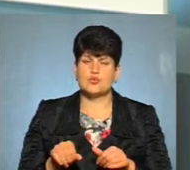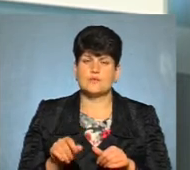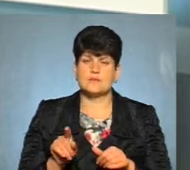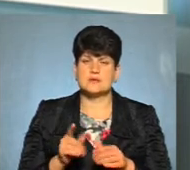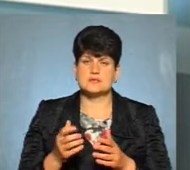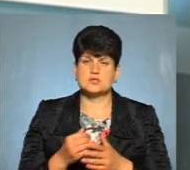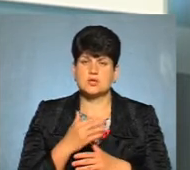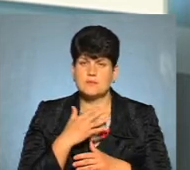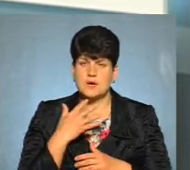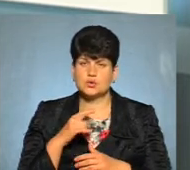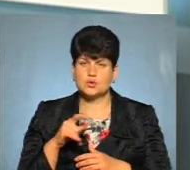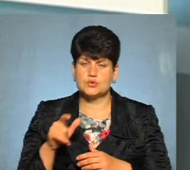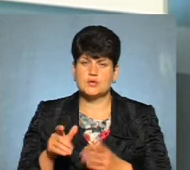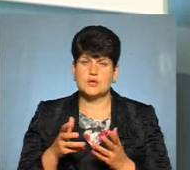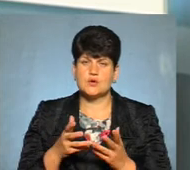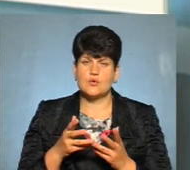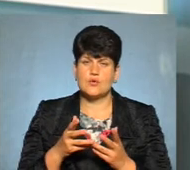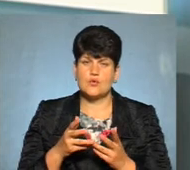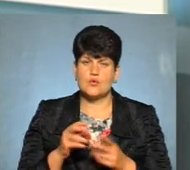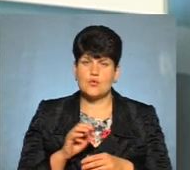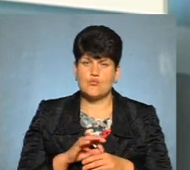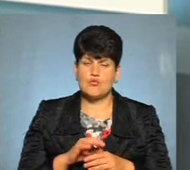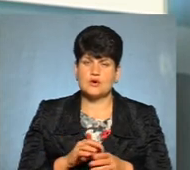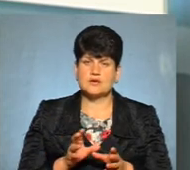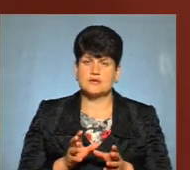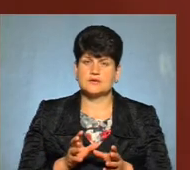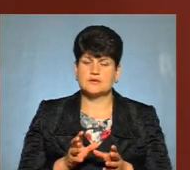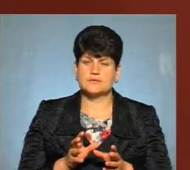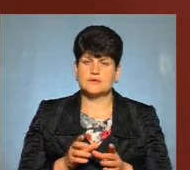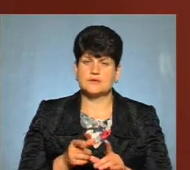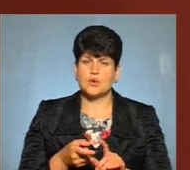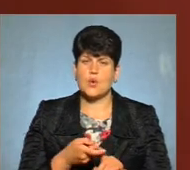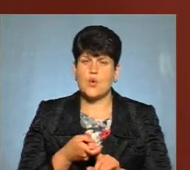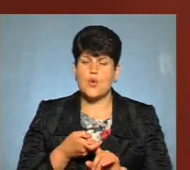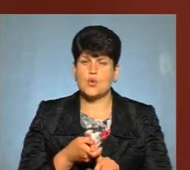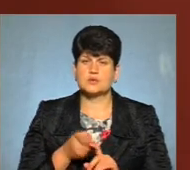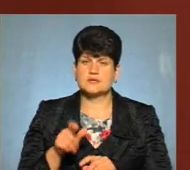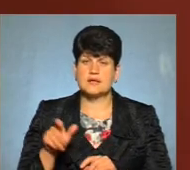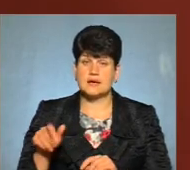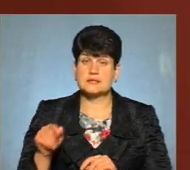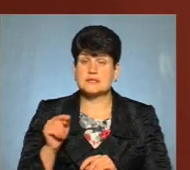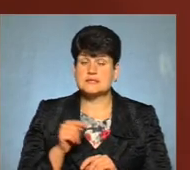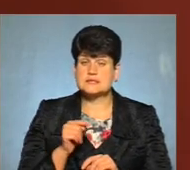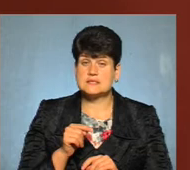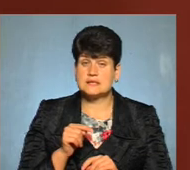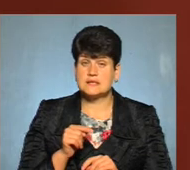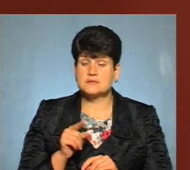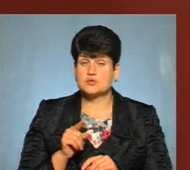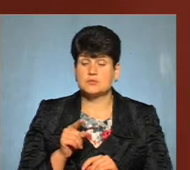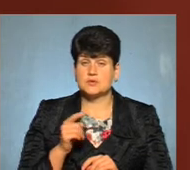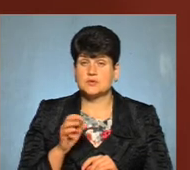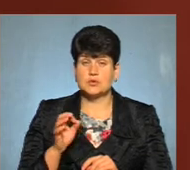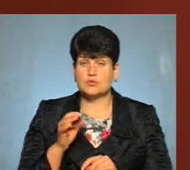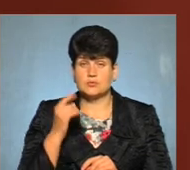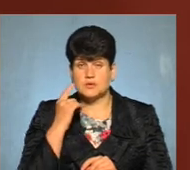і хворих із числа контактів. І з такою клінікою, яка ніколи би не спонукала цих